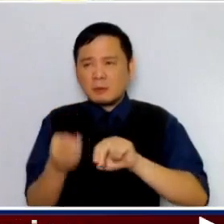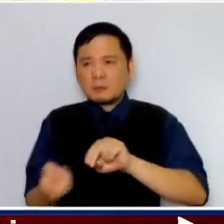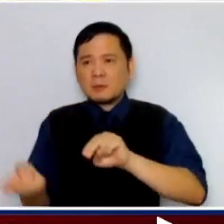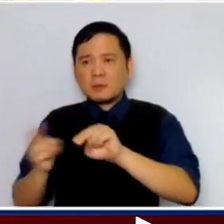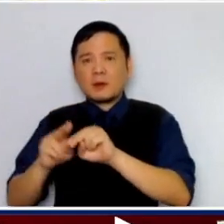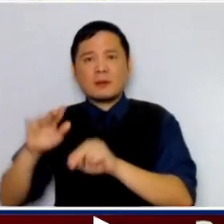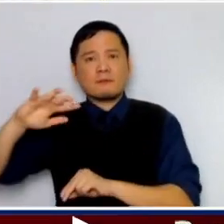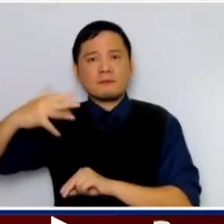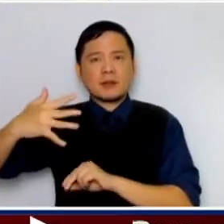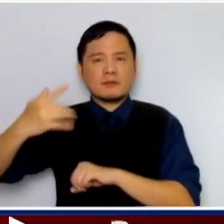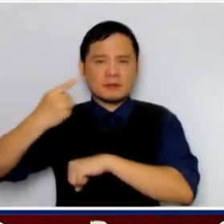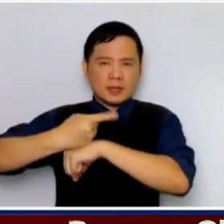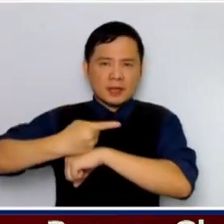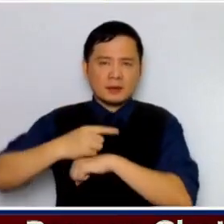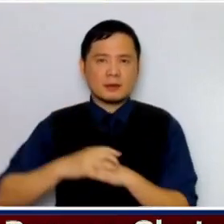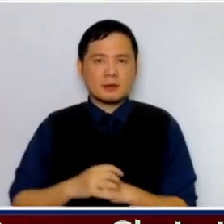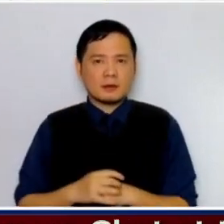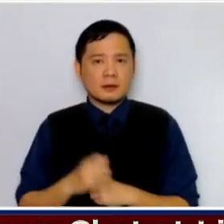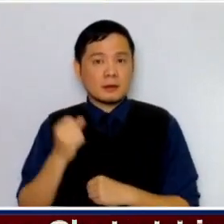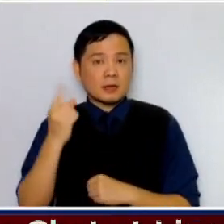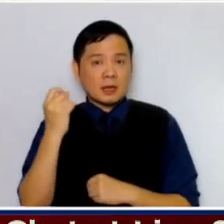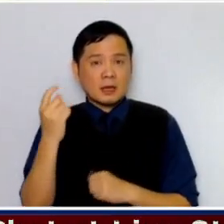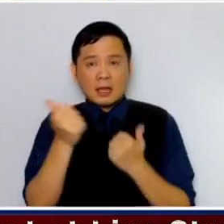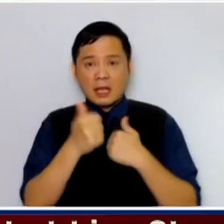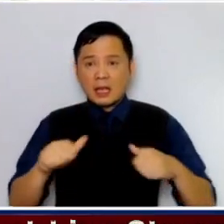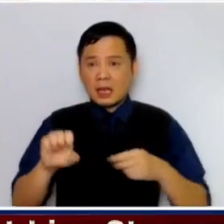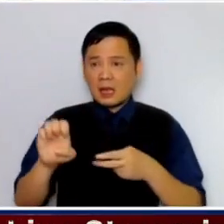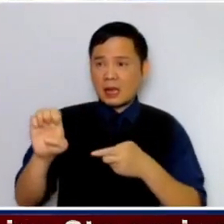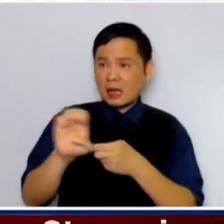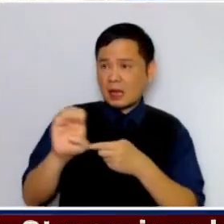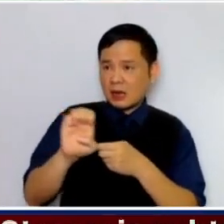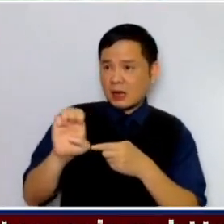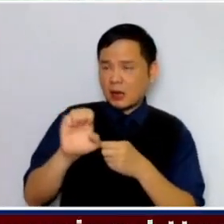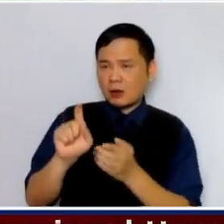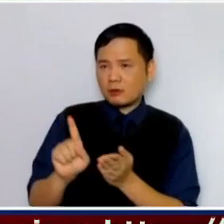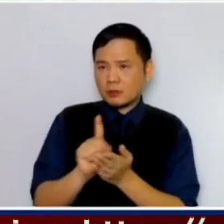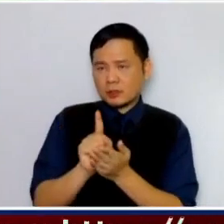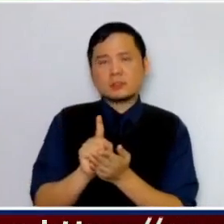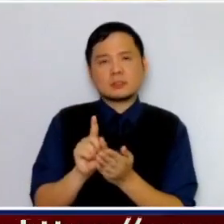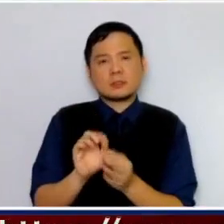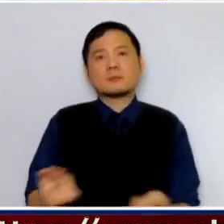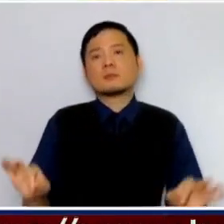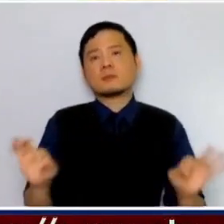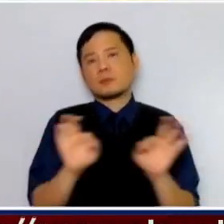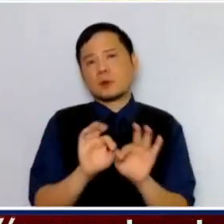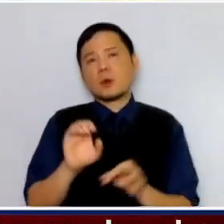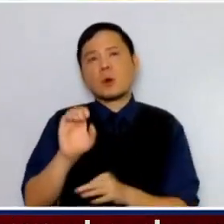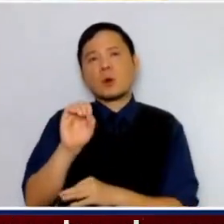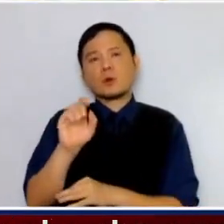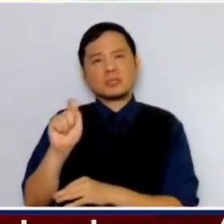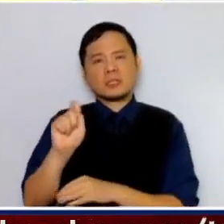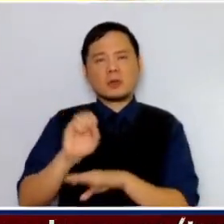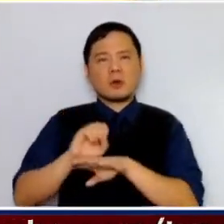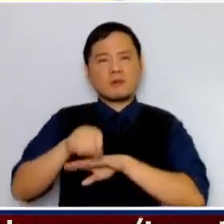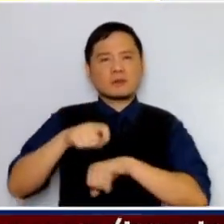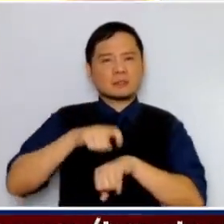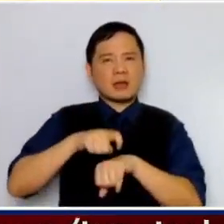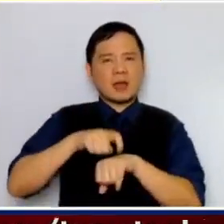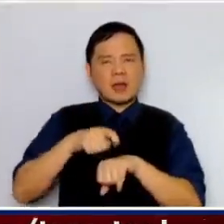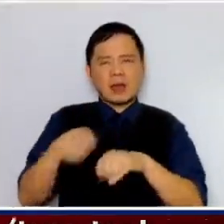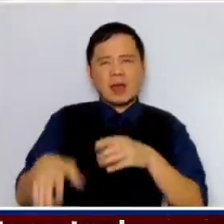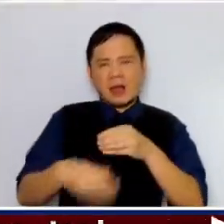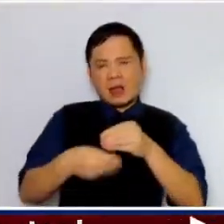apat na araw. Pero ang labis sa mga oras na ito ay dapat pa ring tapatan ng overtime pay. Maari